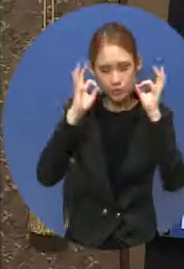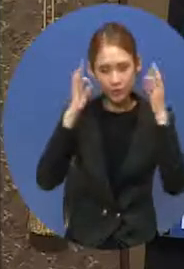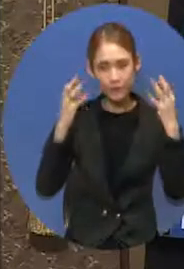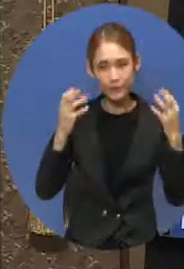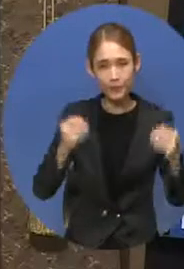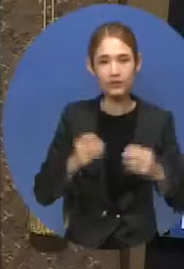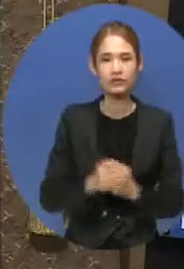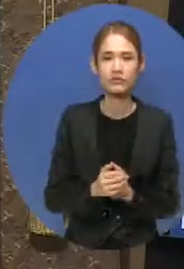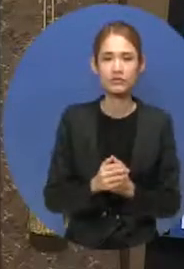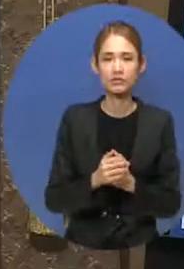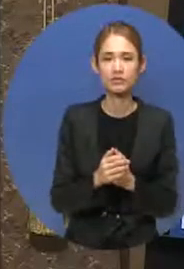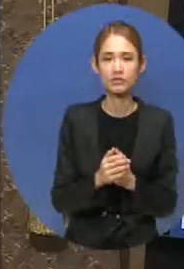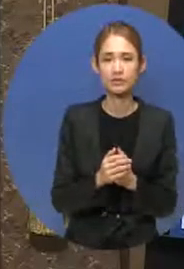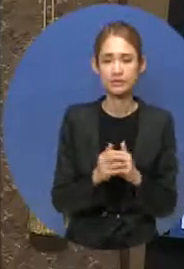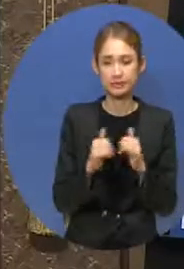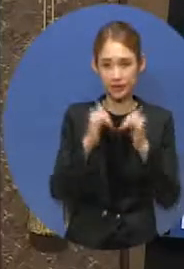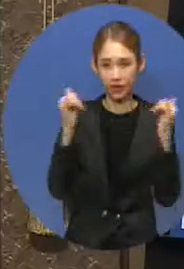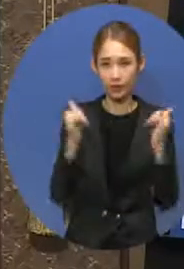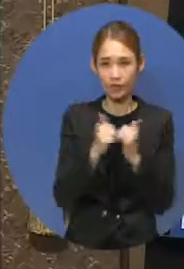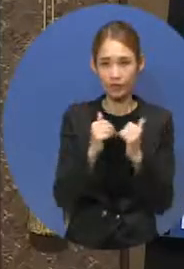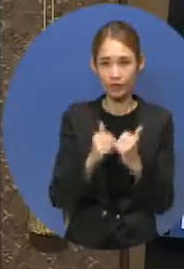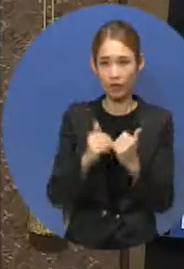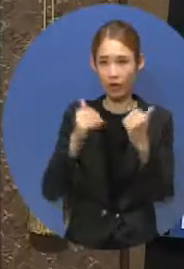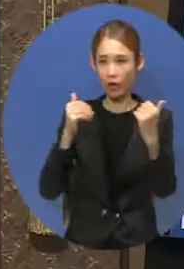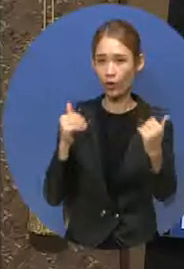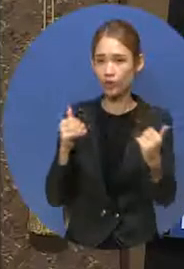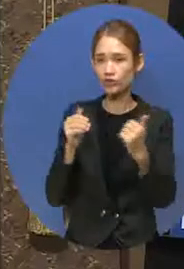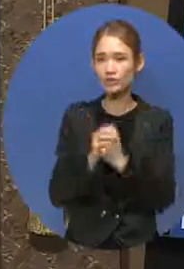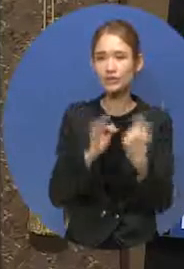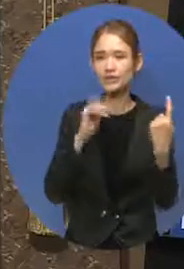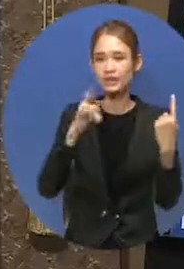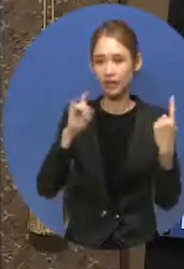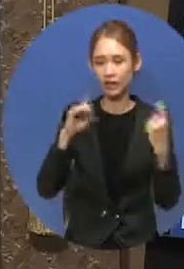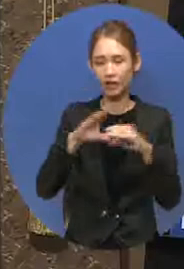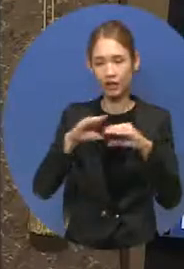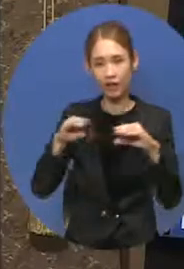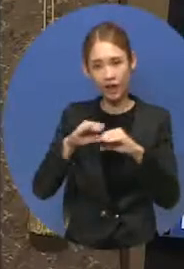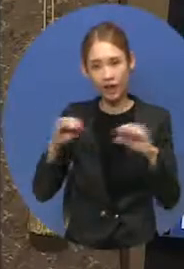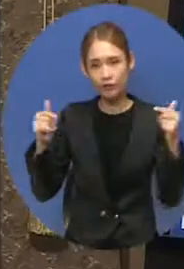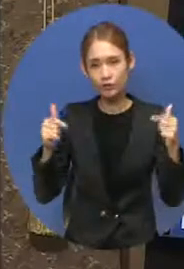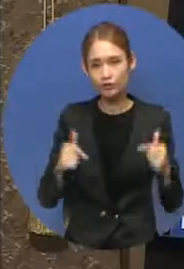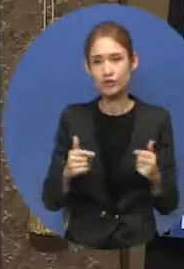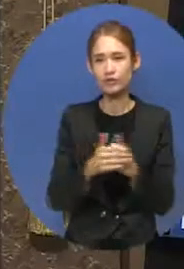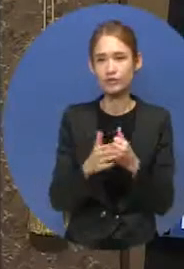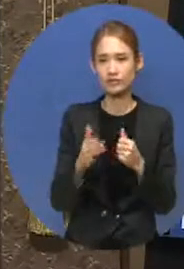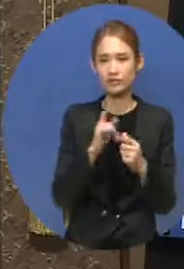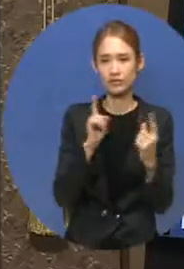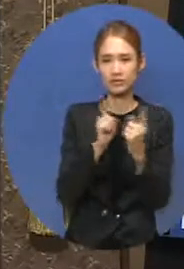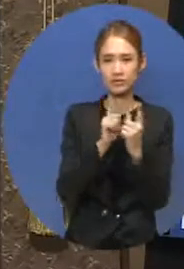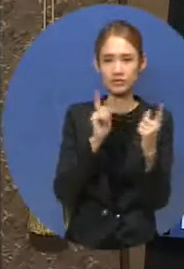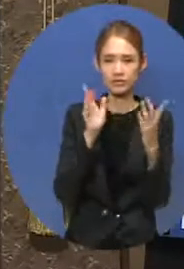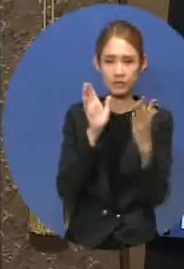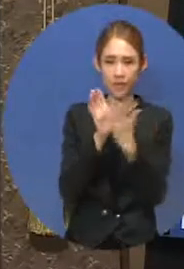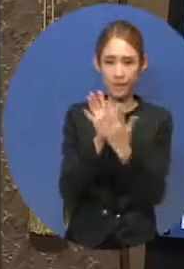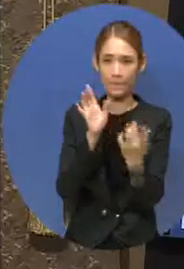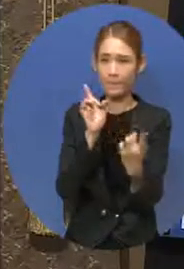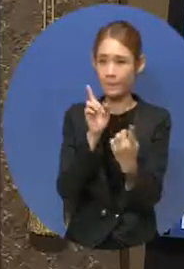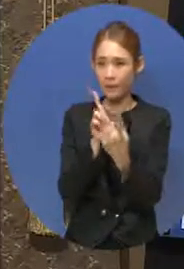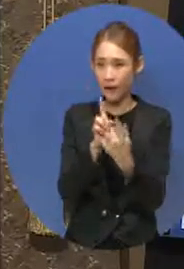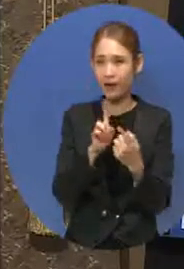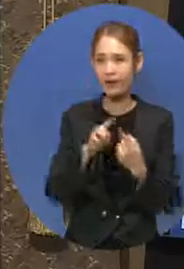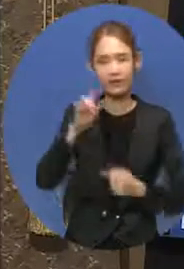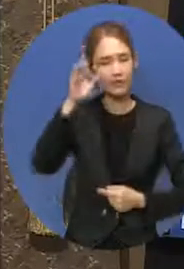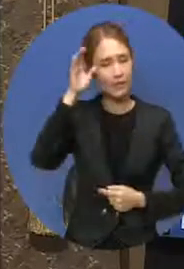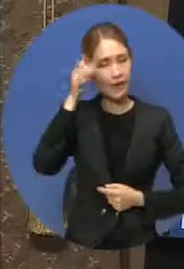계십니까? 그나마 사회적 단계가 1단계로 완화되어 여러분들을 직접 만날 수 있지 않을까 기대하고 있습니다.